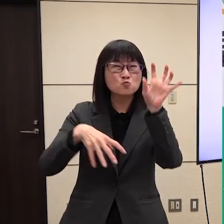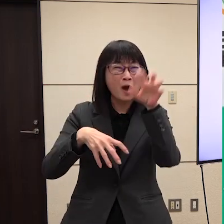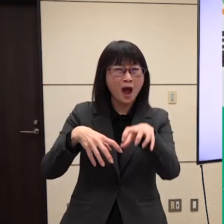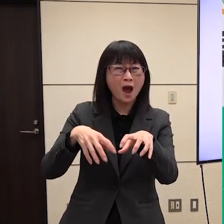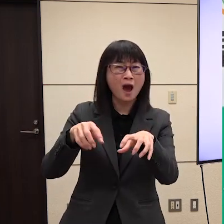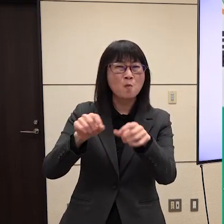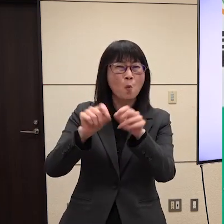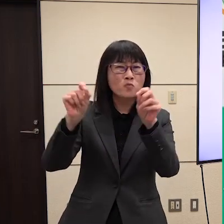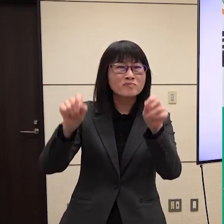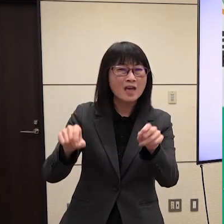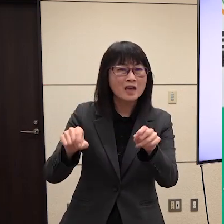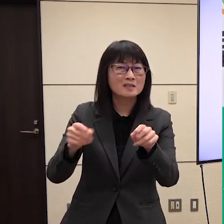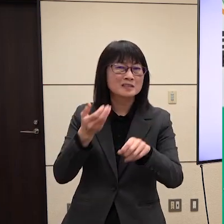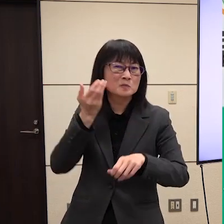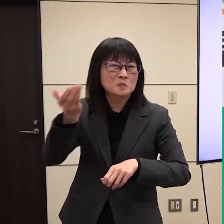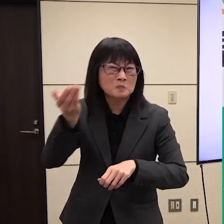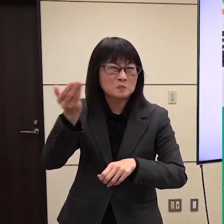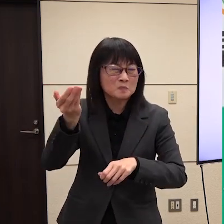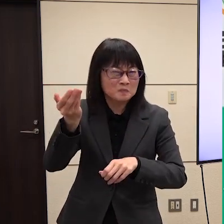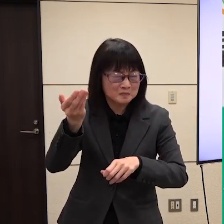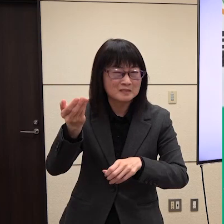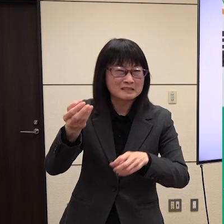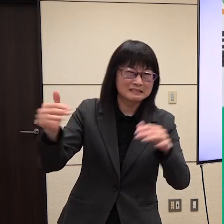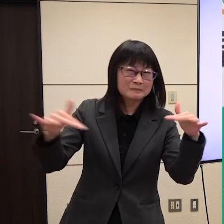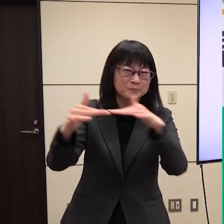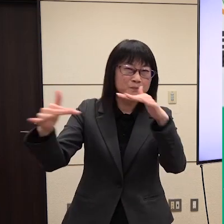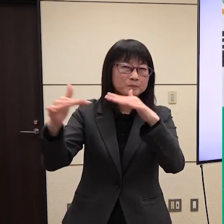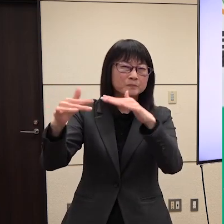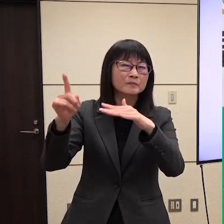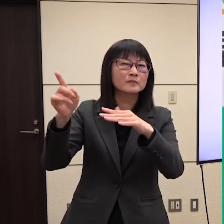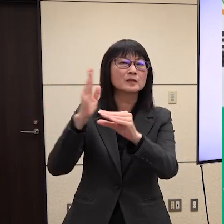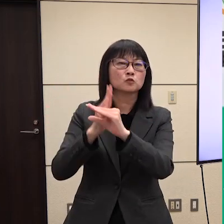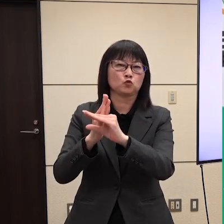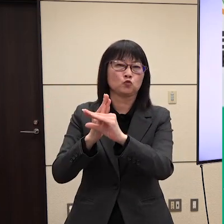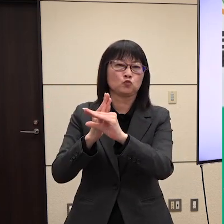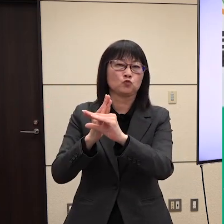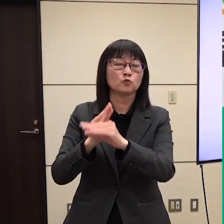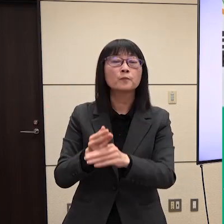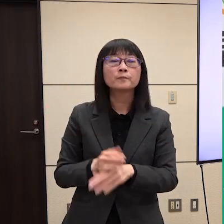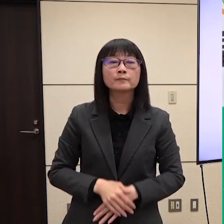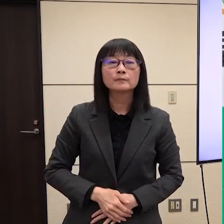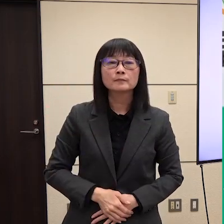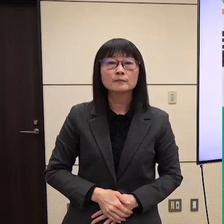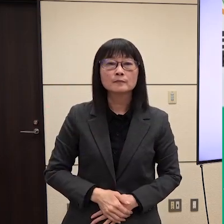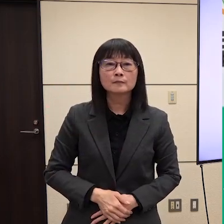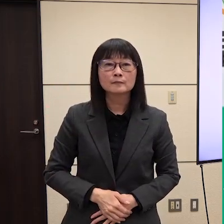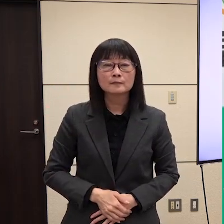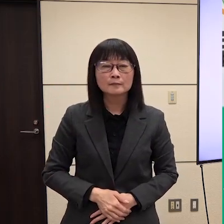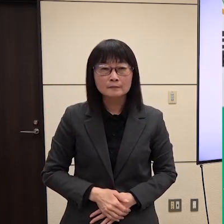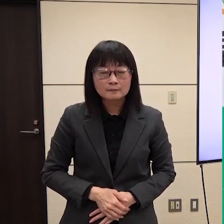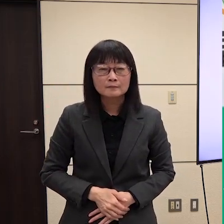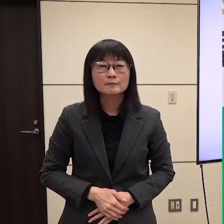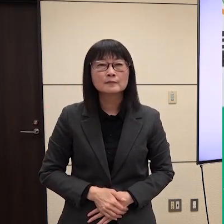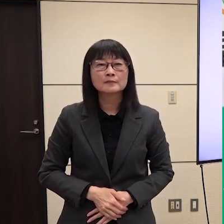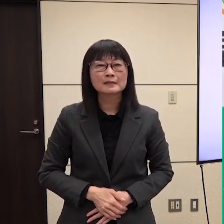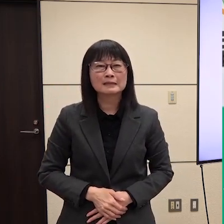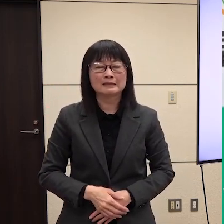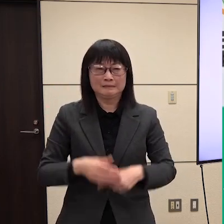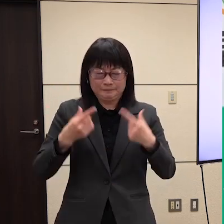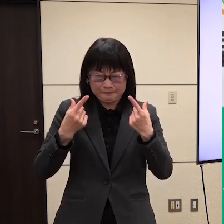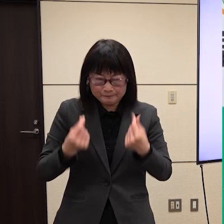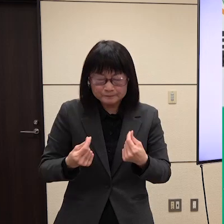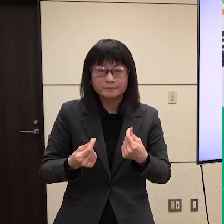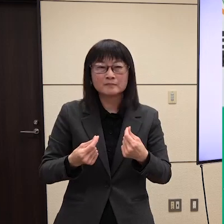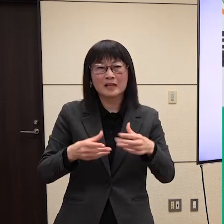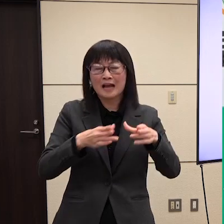ことがですね、質問に出されているということもあって、まあ、ぜひ省庁連携して取り組んでいただき